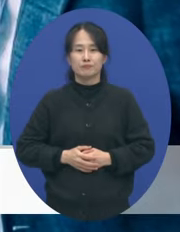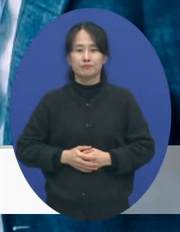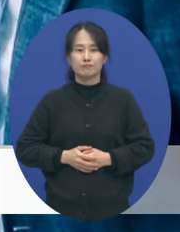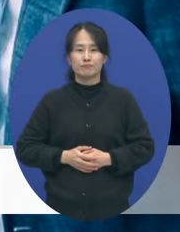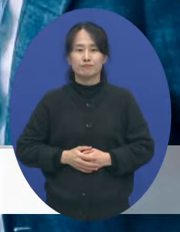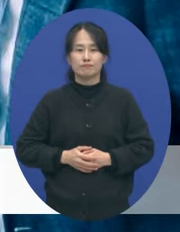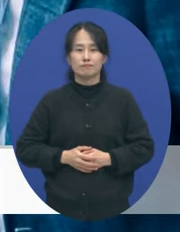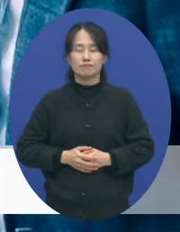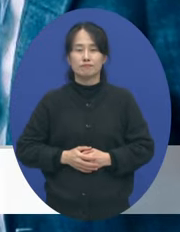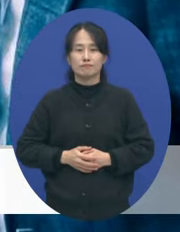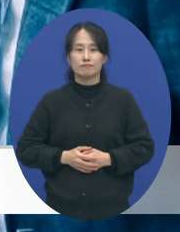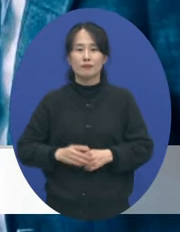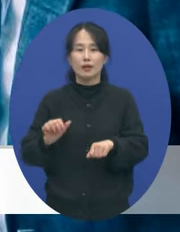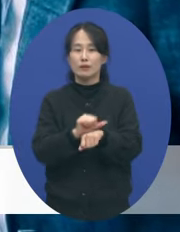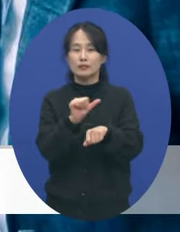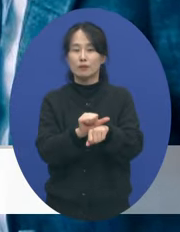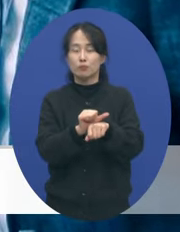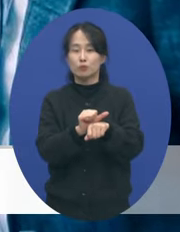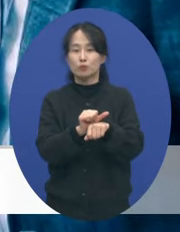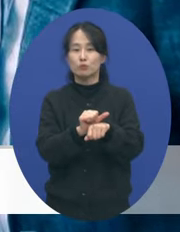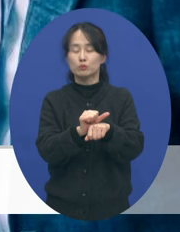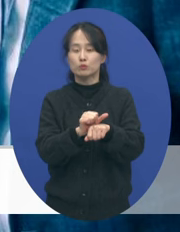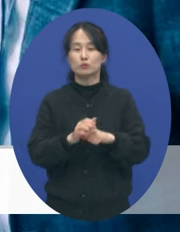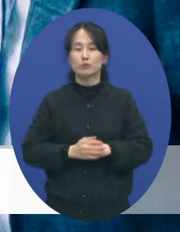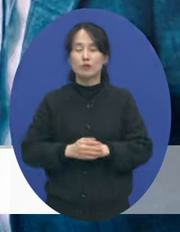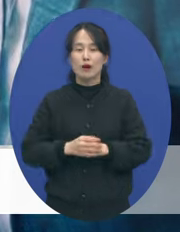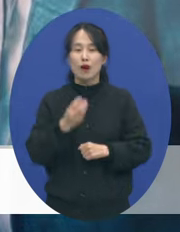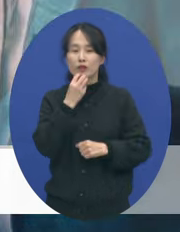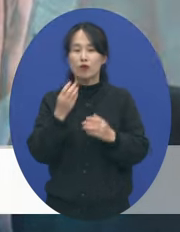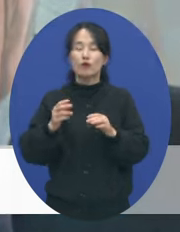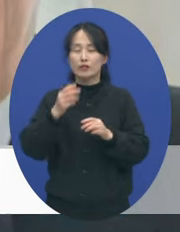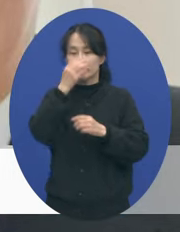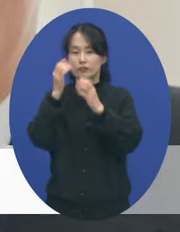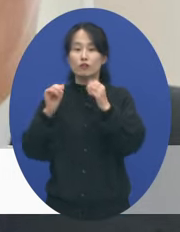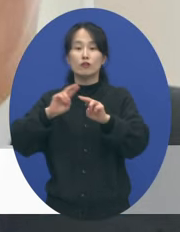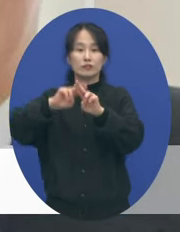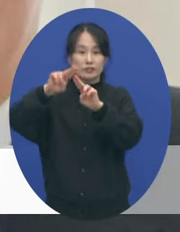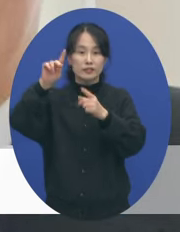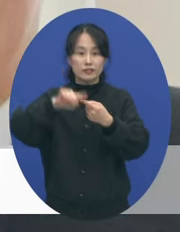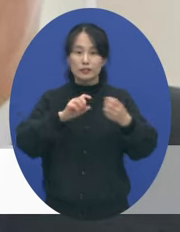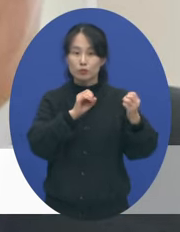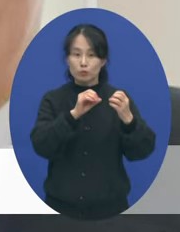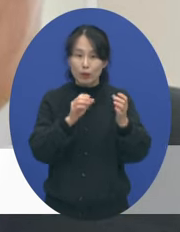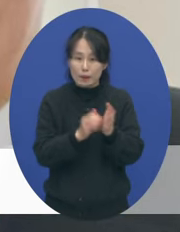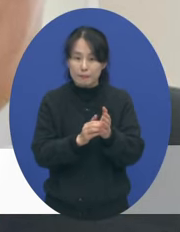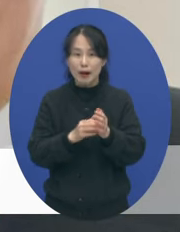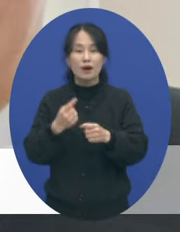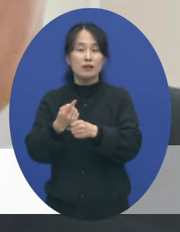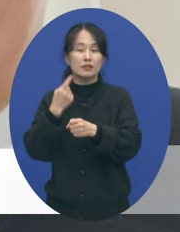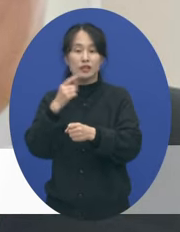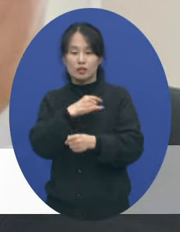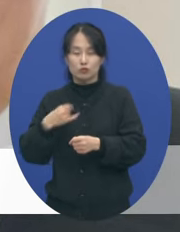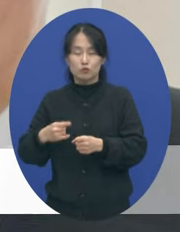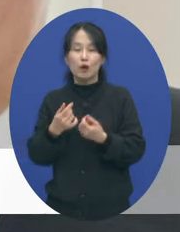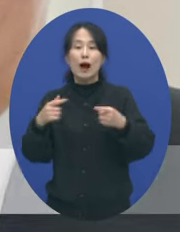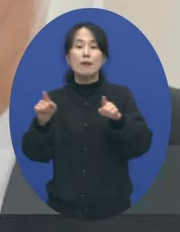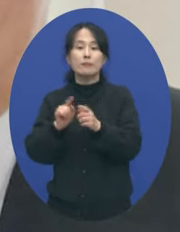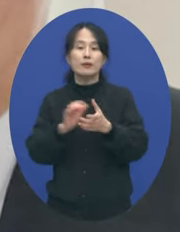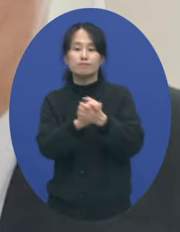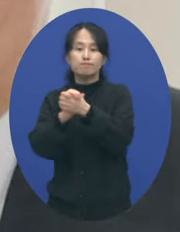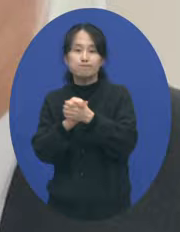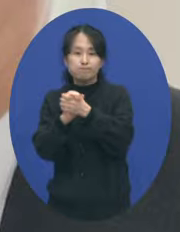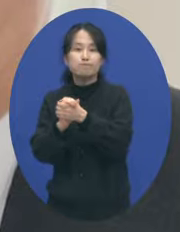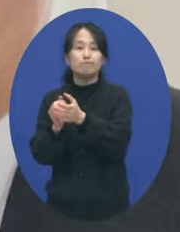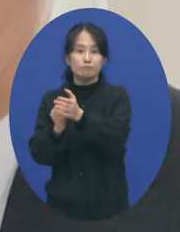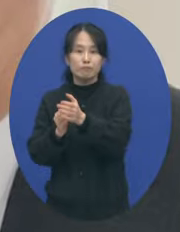강화에도 나섰습니다. 싱가포르와는 경기 청년 사다리 등을 논의했고 중국과는 지난해 다졌던 우정을 다시 새기며